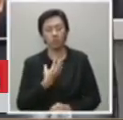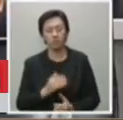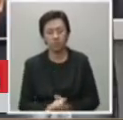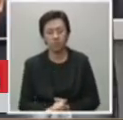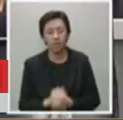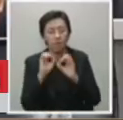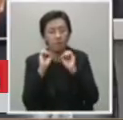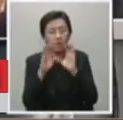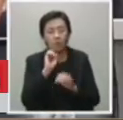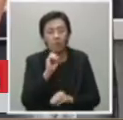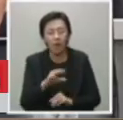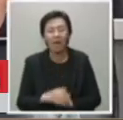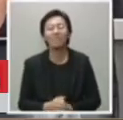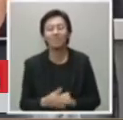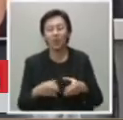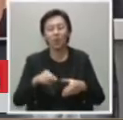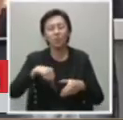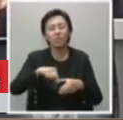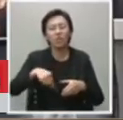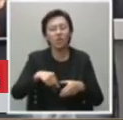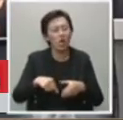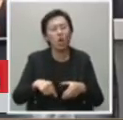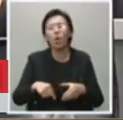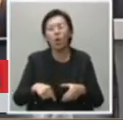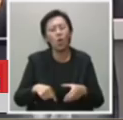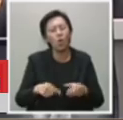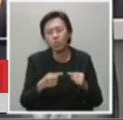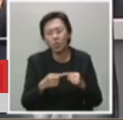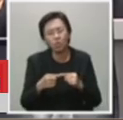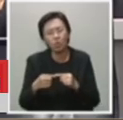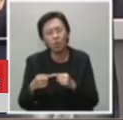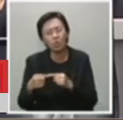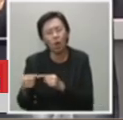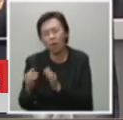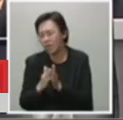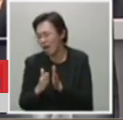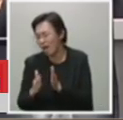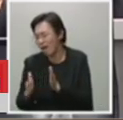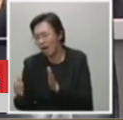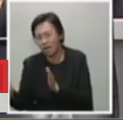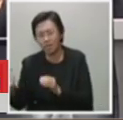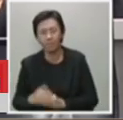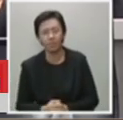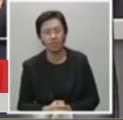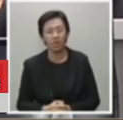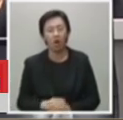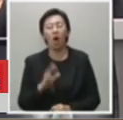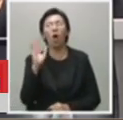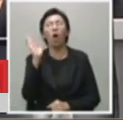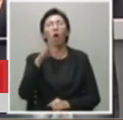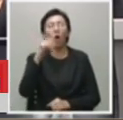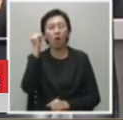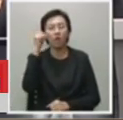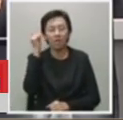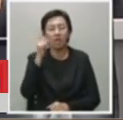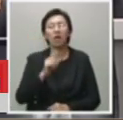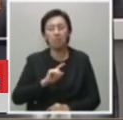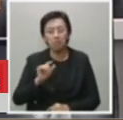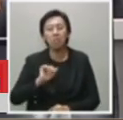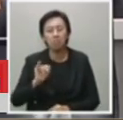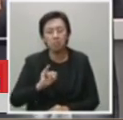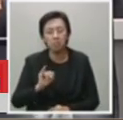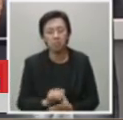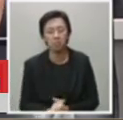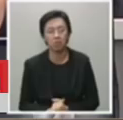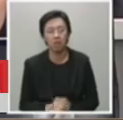านหนึ่งบอกว่าอ๋อพวกเขาจะอยู่ยาวตอนแรกจะไปบางพัดท่านประธานครับถึงบางอ้อเลยเออจริงสุดท้ายก็เ